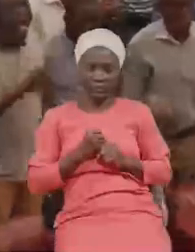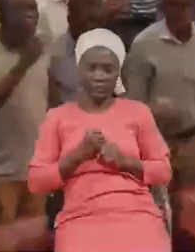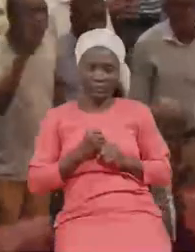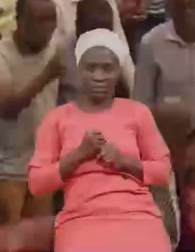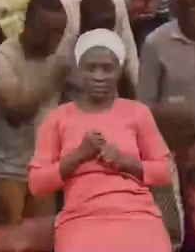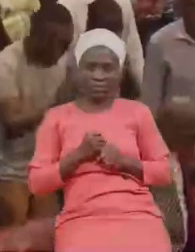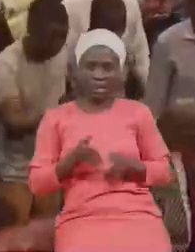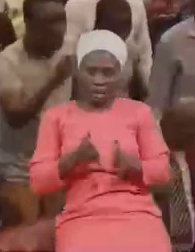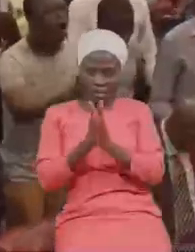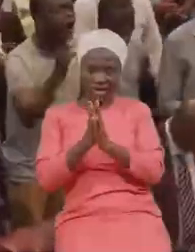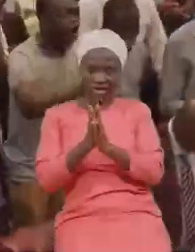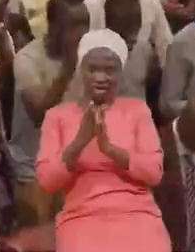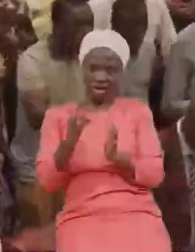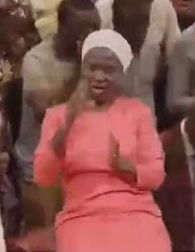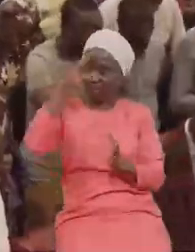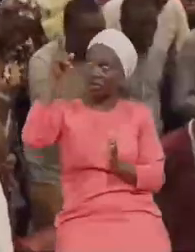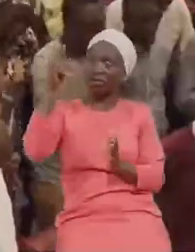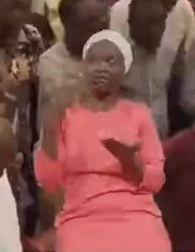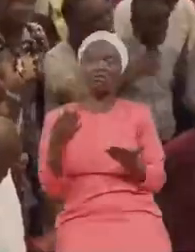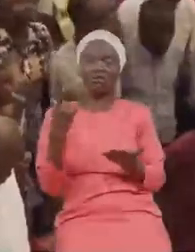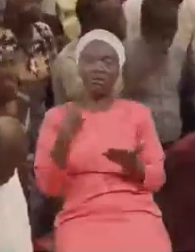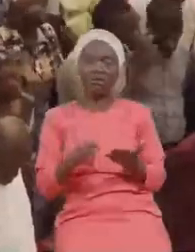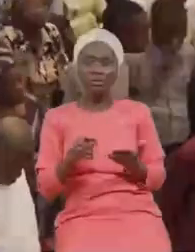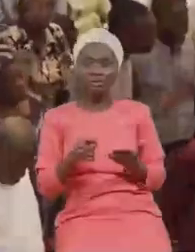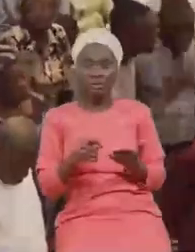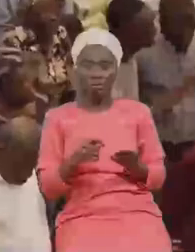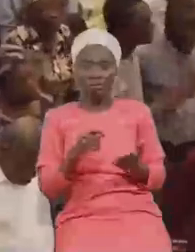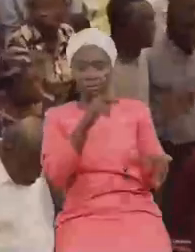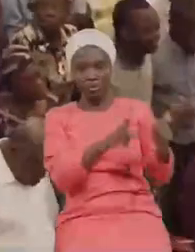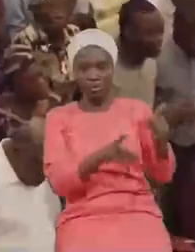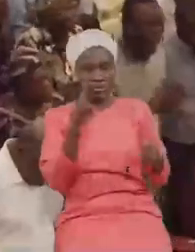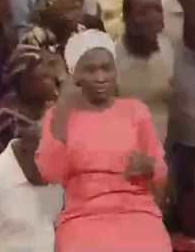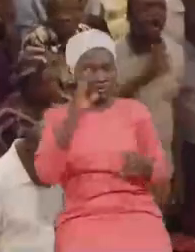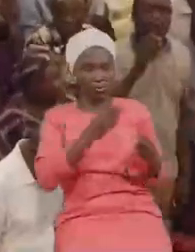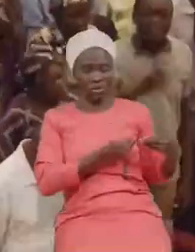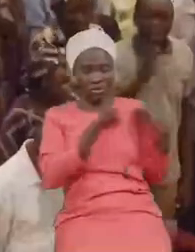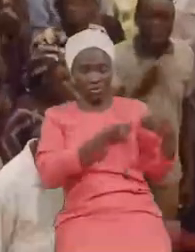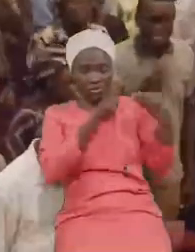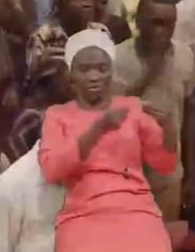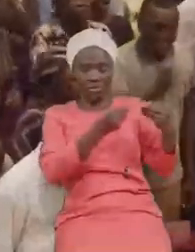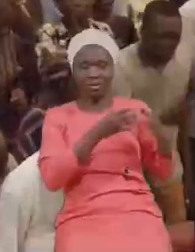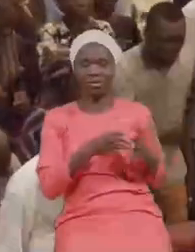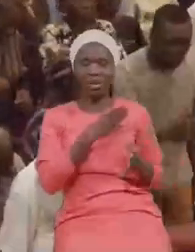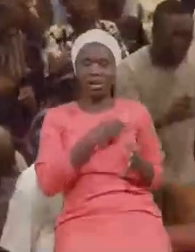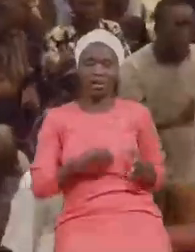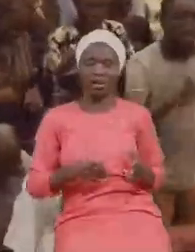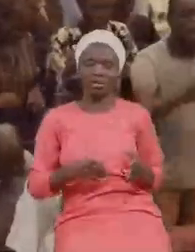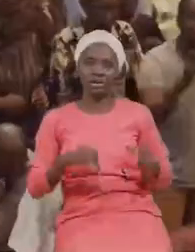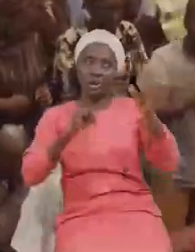demande demande-moi les nations pour héritage je te donnerai